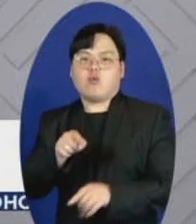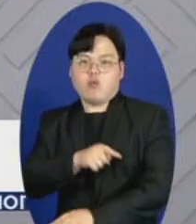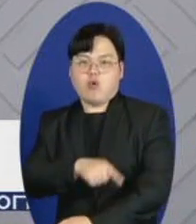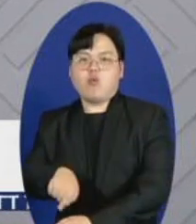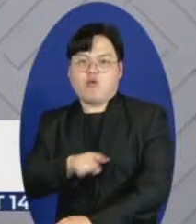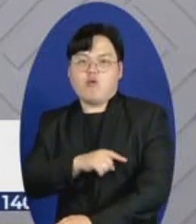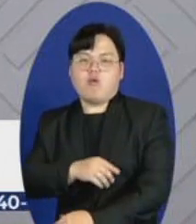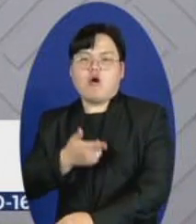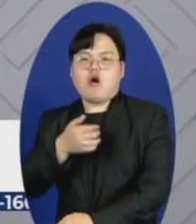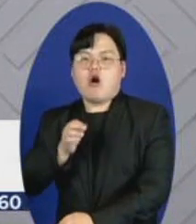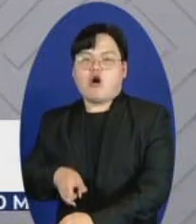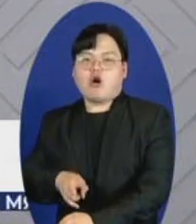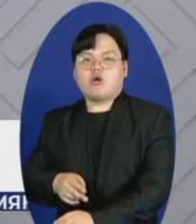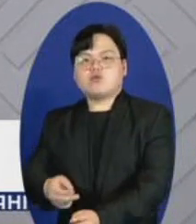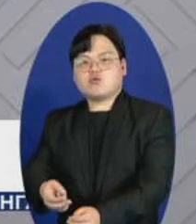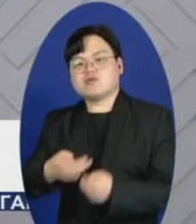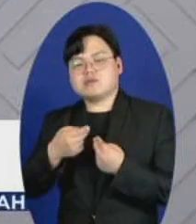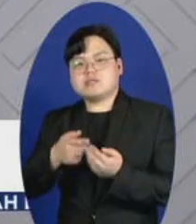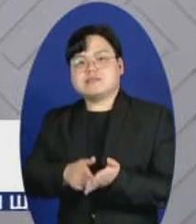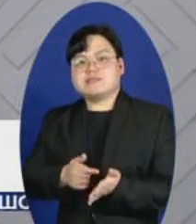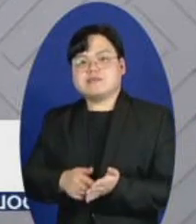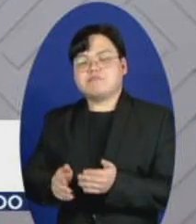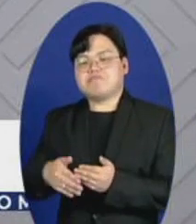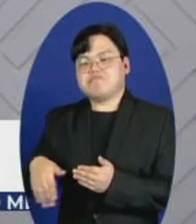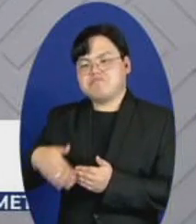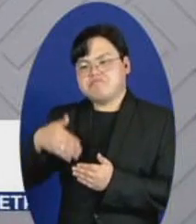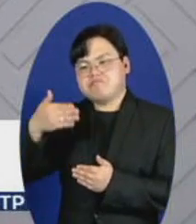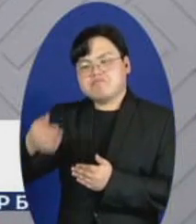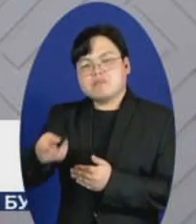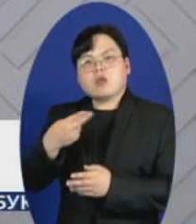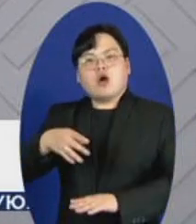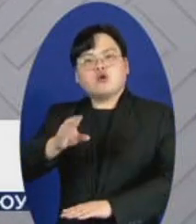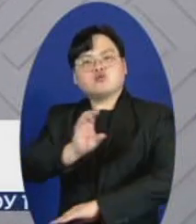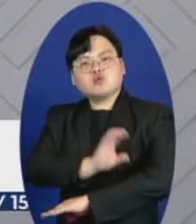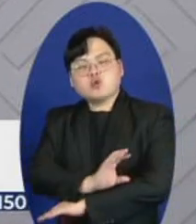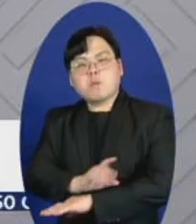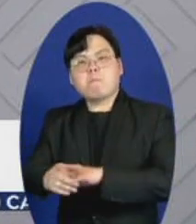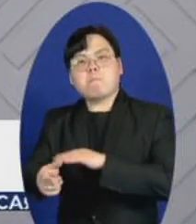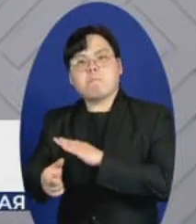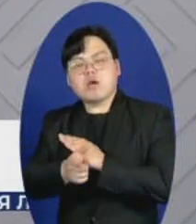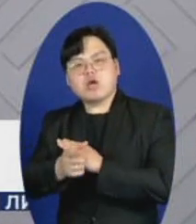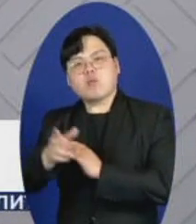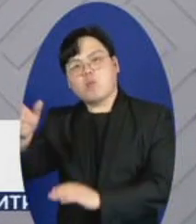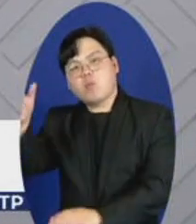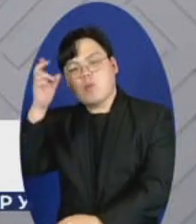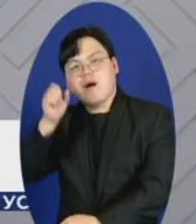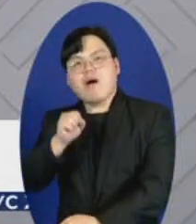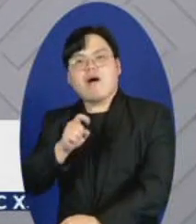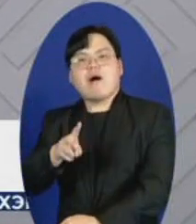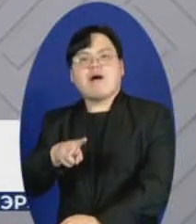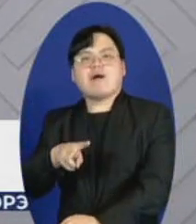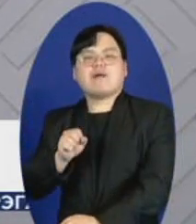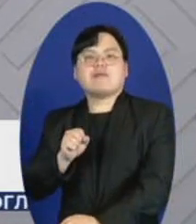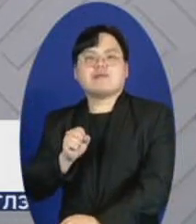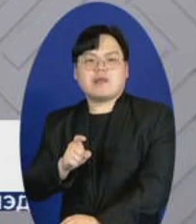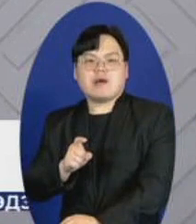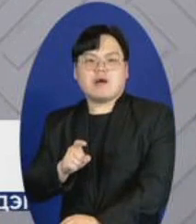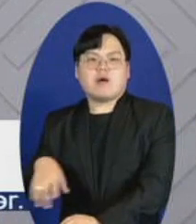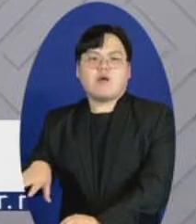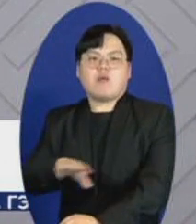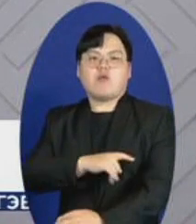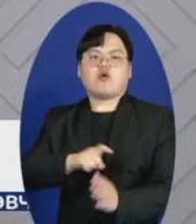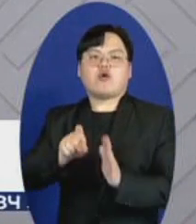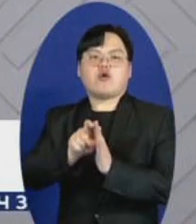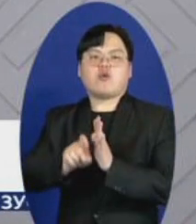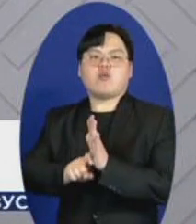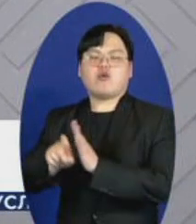энэ боловсон хүчнийг нийлүүлэх энэ тогтолцоо байгаа. Тэр нь цаашдаа бид нар ихтэй сургууль мэрэгжлийн боловсрал ерхий боловсролын сургууль ахлах сургуулиуд хоорондоо